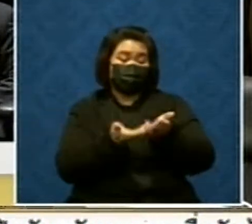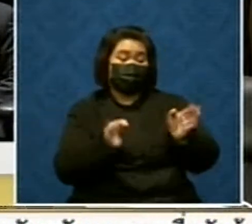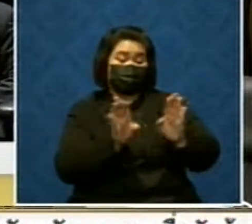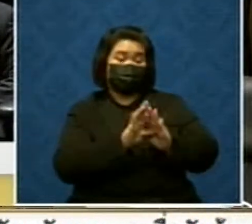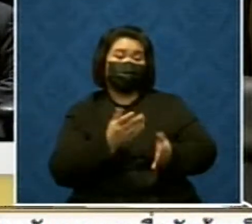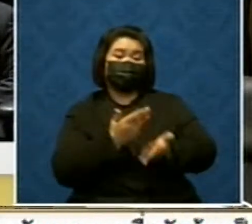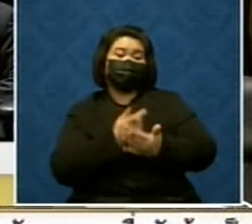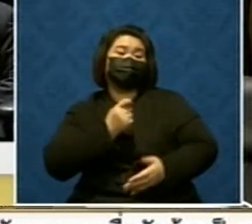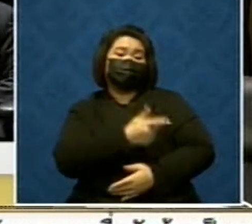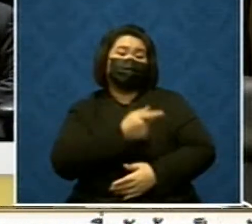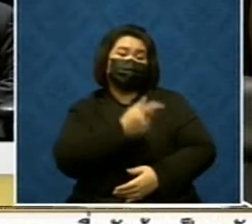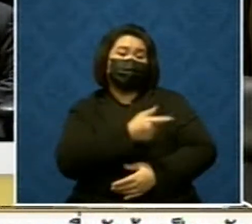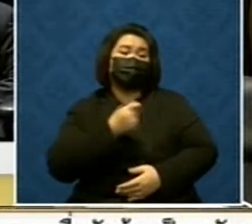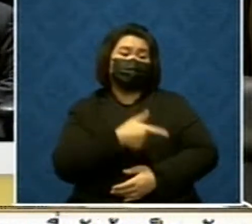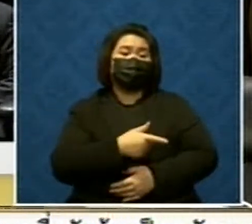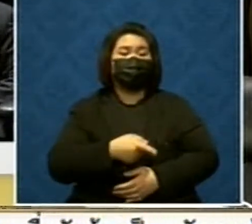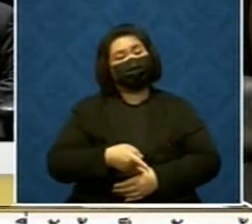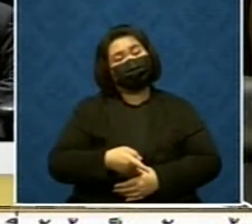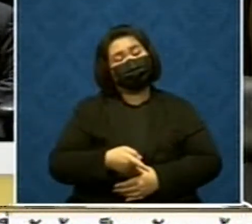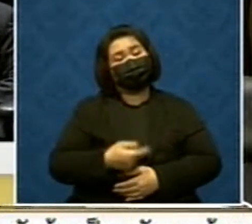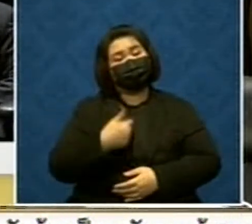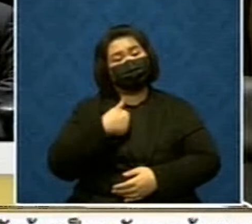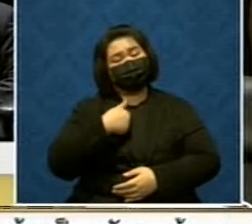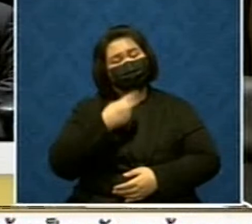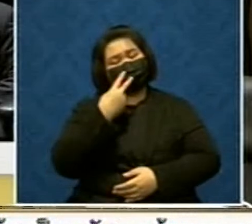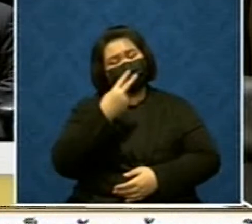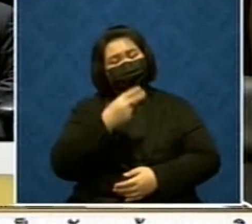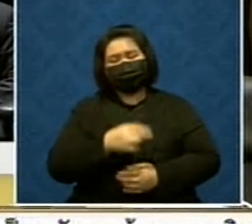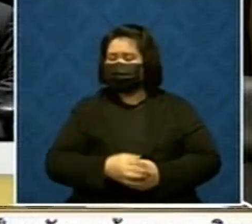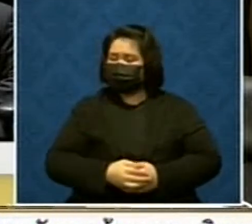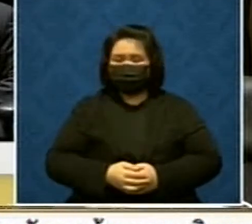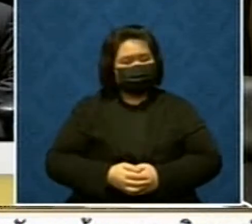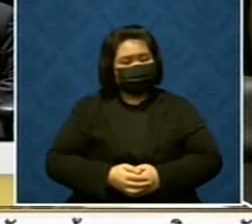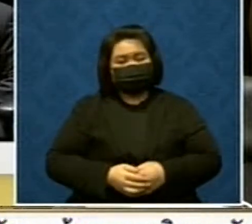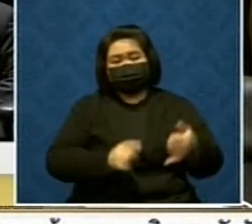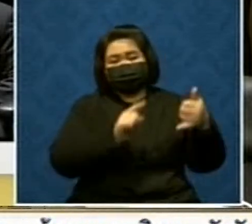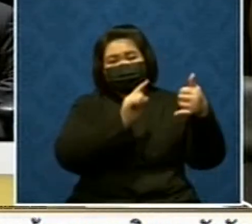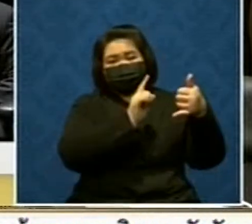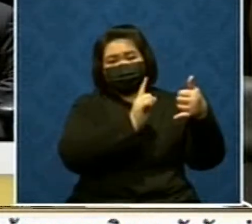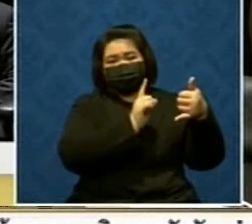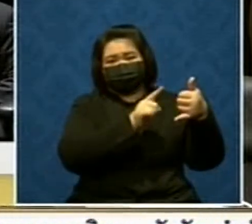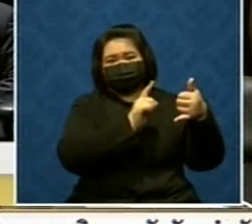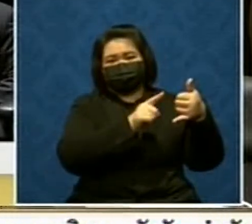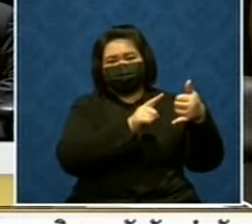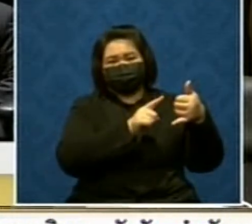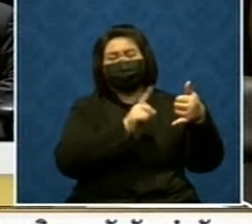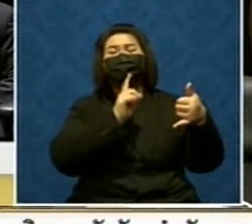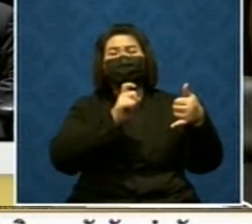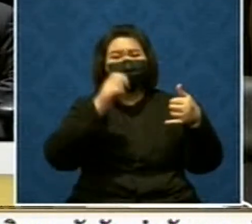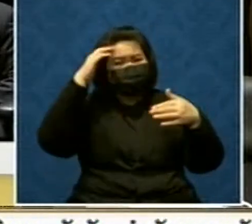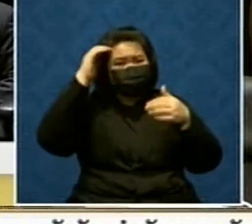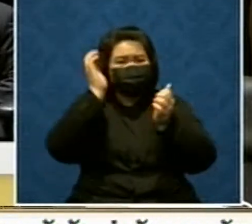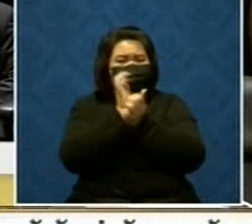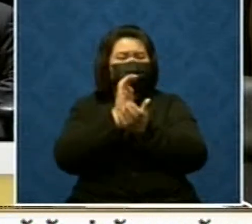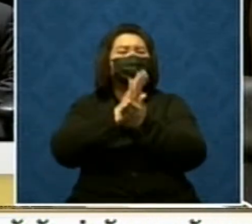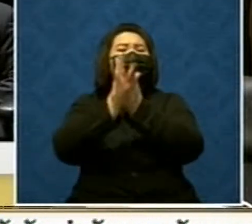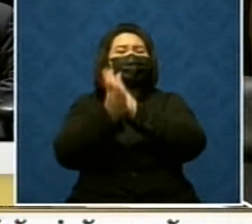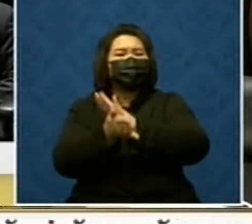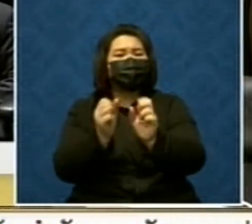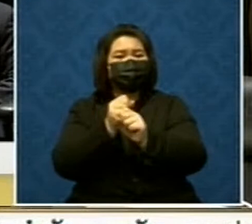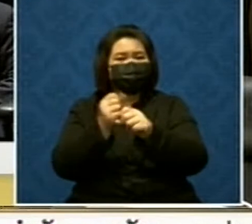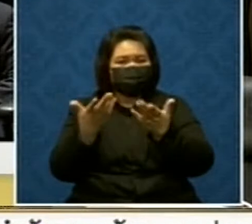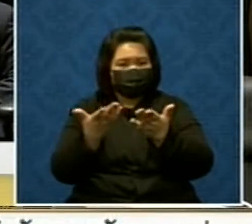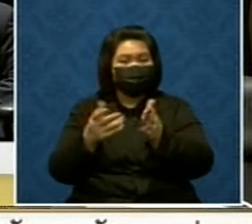วเรื่องนี้ผมเห็นว่าพลเอกประยุทธ์จะปฏิรูปตำรวจอย่างไรกฎหมาย